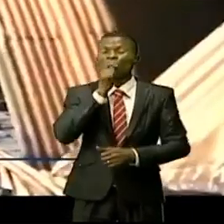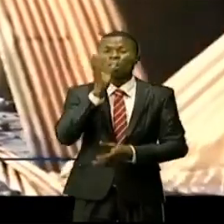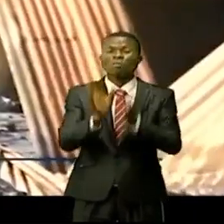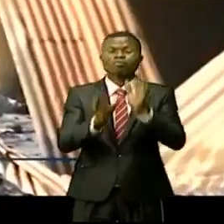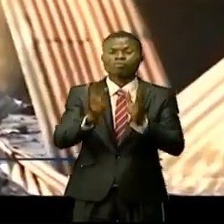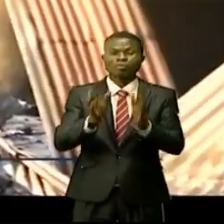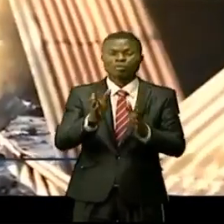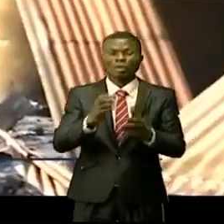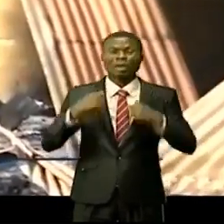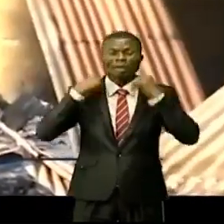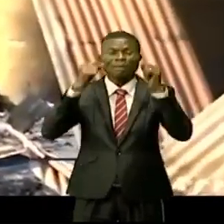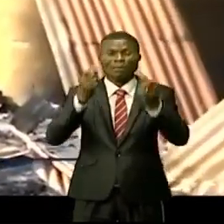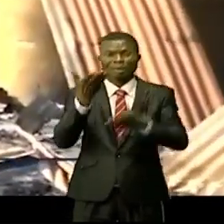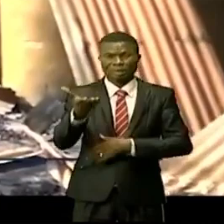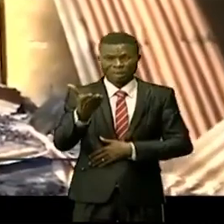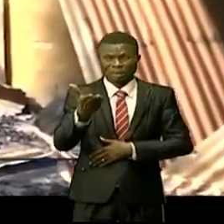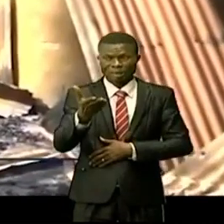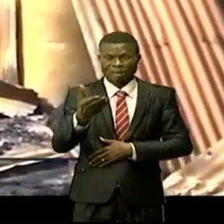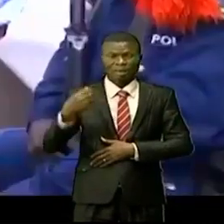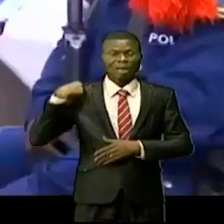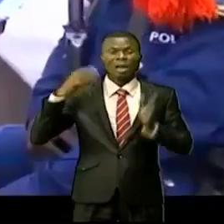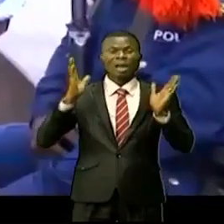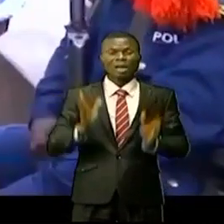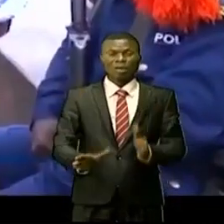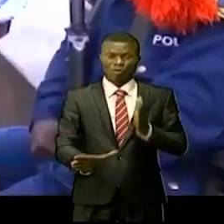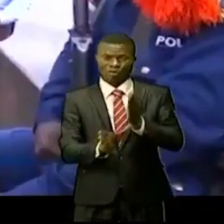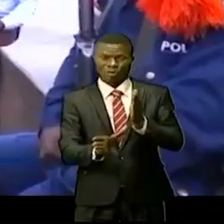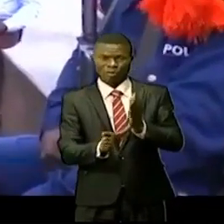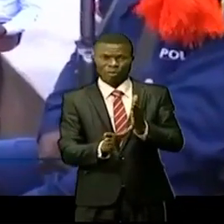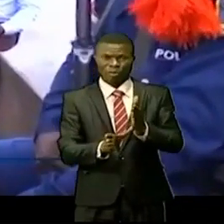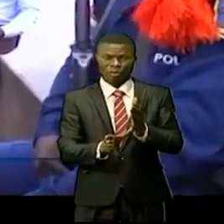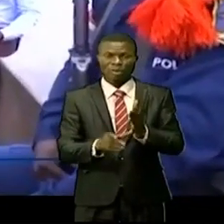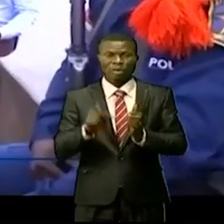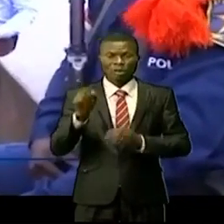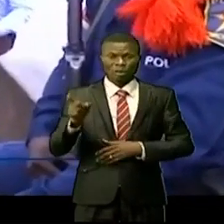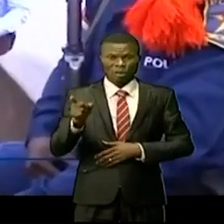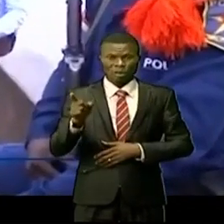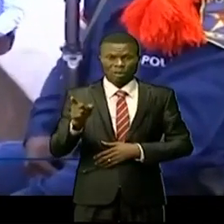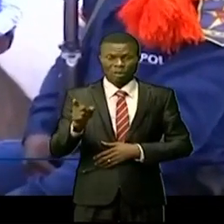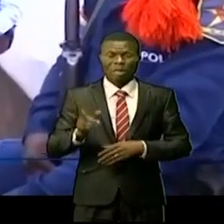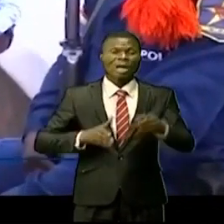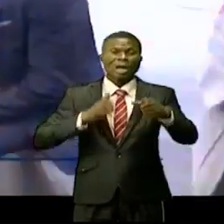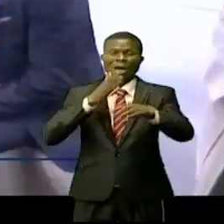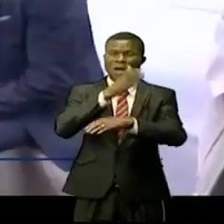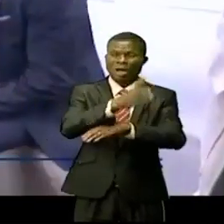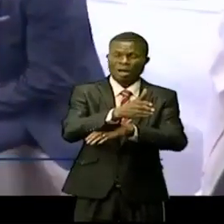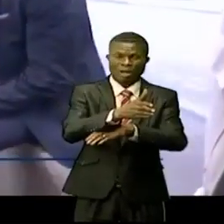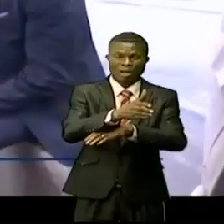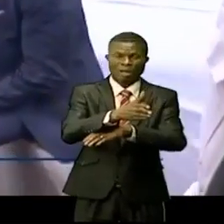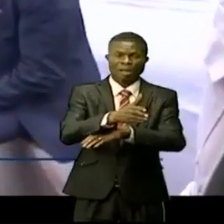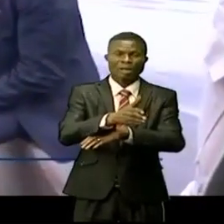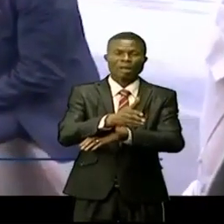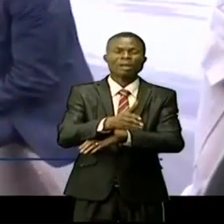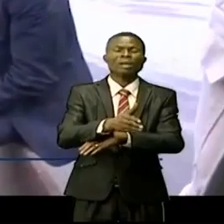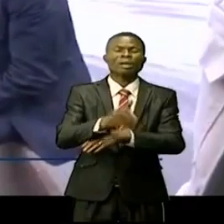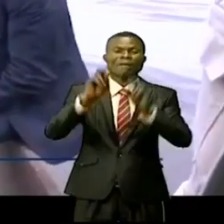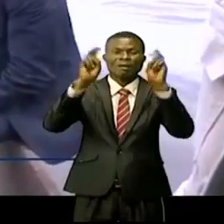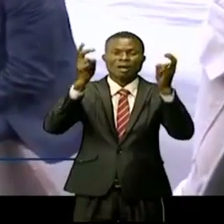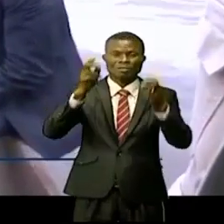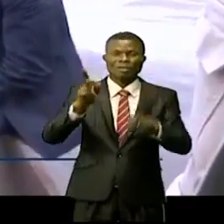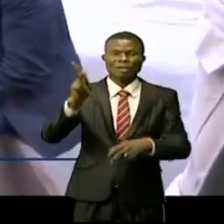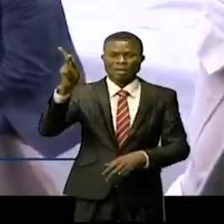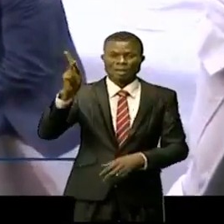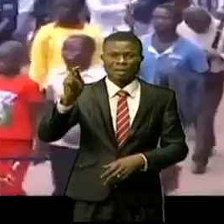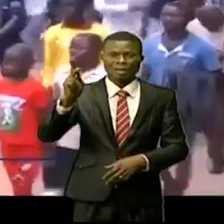par des inciviques. Pendant que le gouverneur ad intérim Afani Idriss Wangala a traversé l'autre rive de la ville de Kindu dans